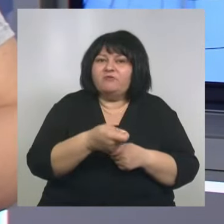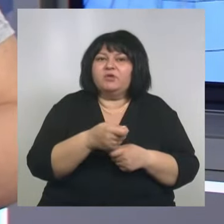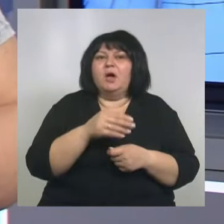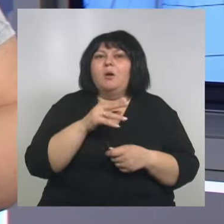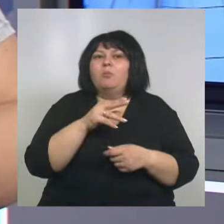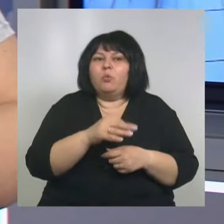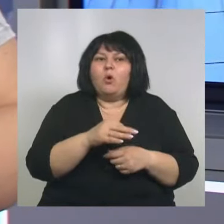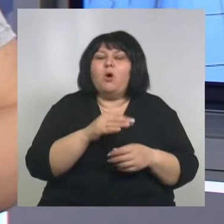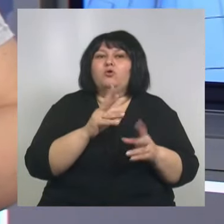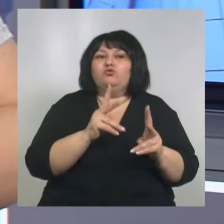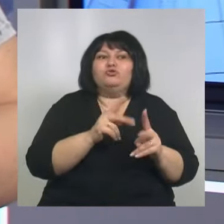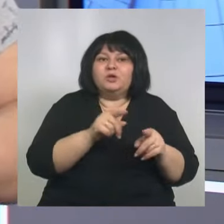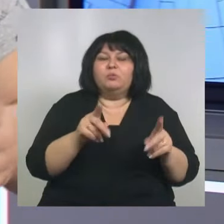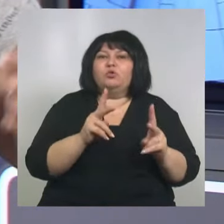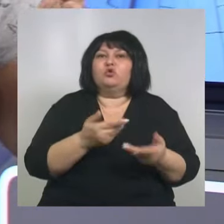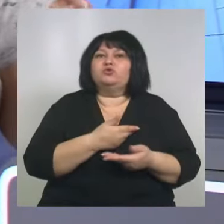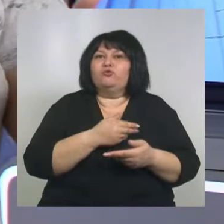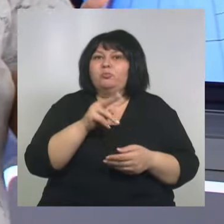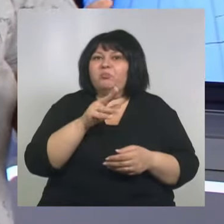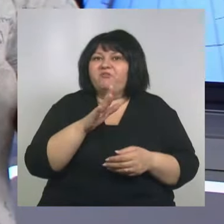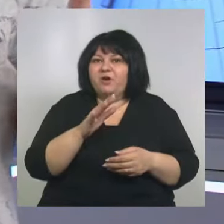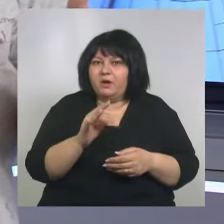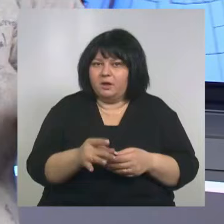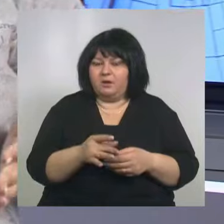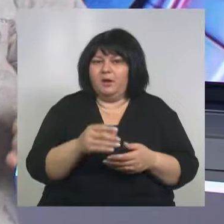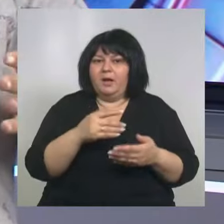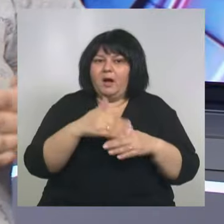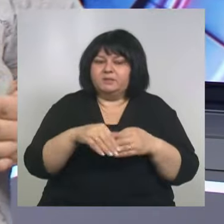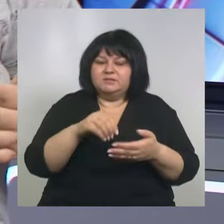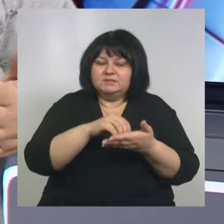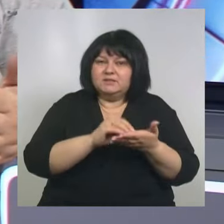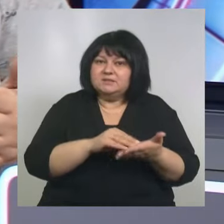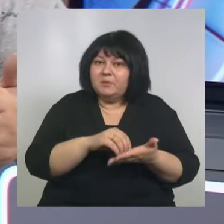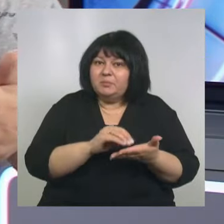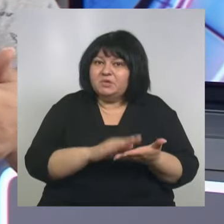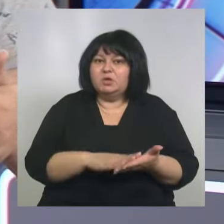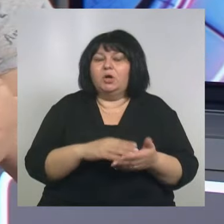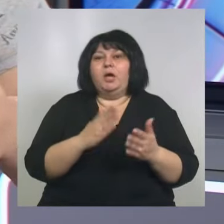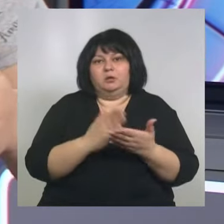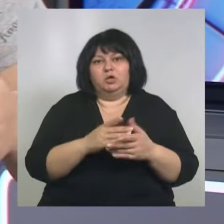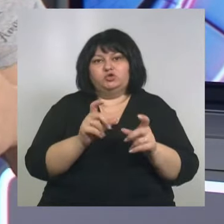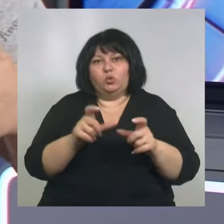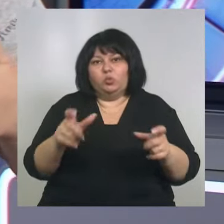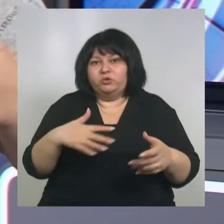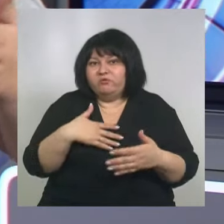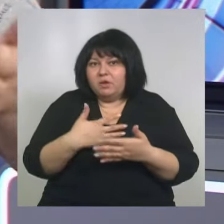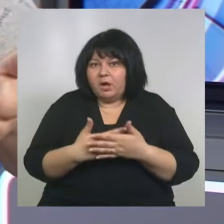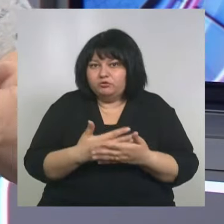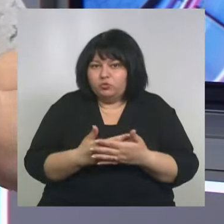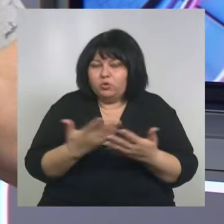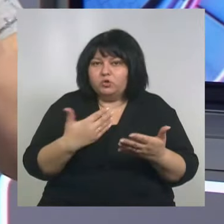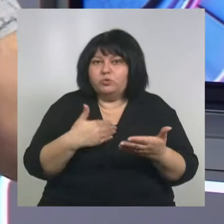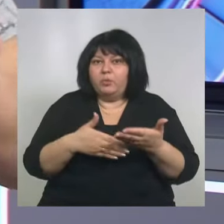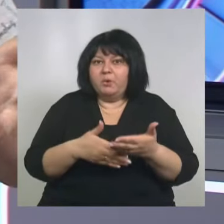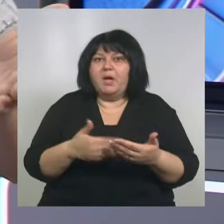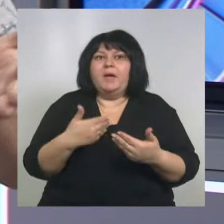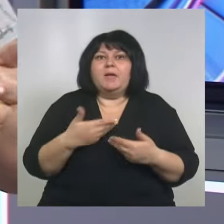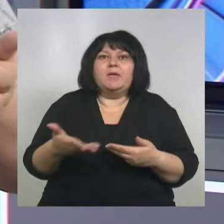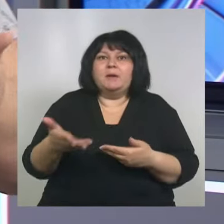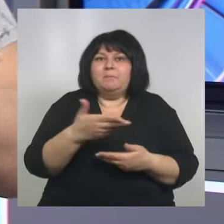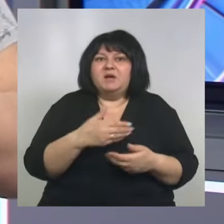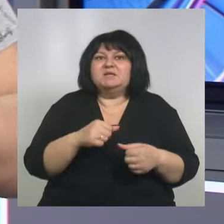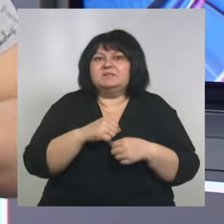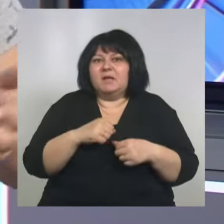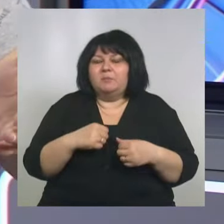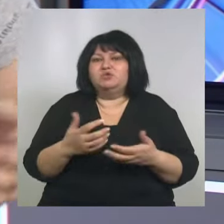пвм прямо собираем адресно записываем е ну как бы есть люди волонтёры которые на нам помогают или мы же тоже Мы же сами